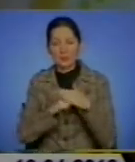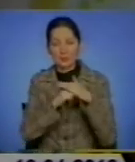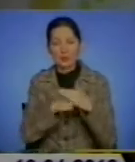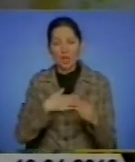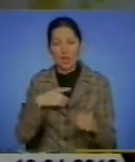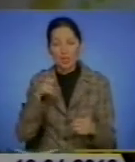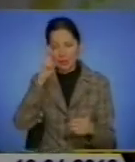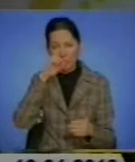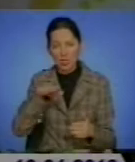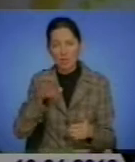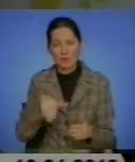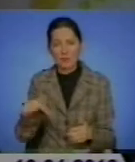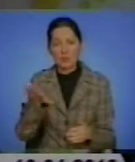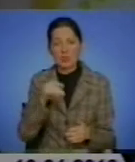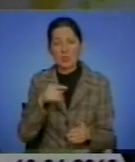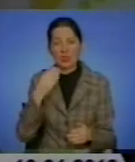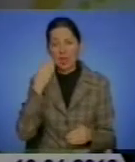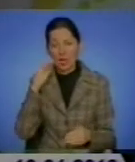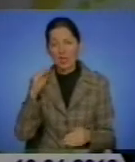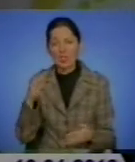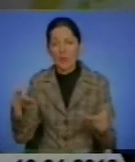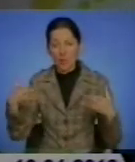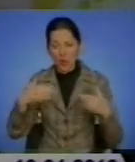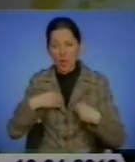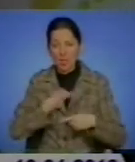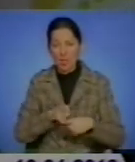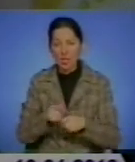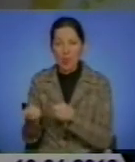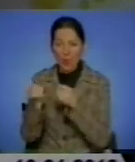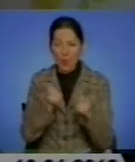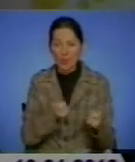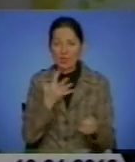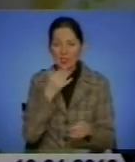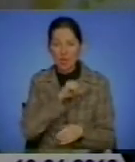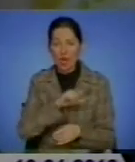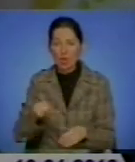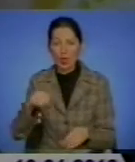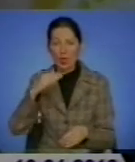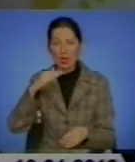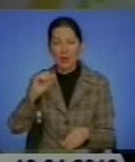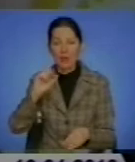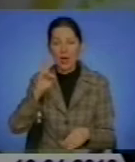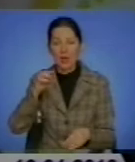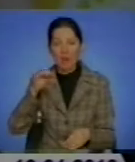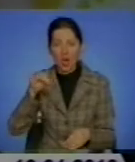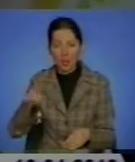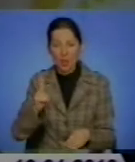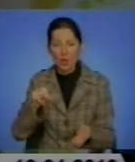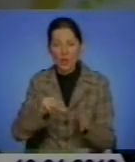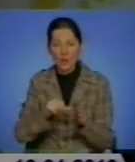оті найкращі враження, які повезли і закордонні фанати, і ті, хто відвідав Україну під час